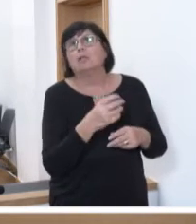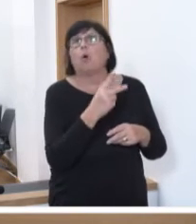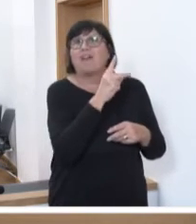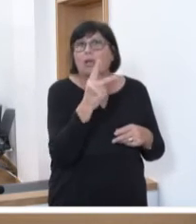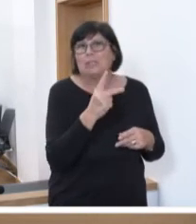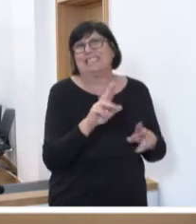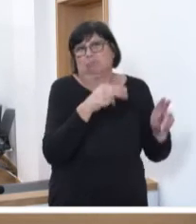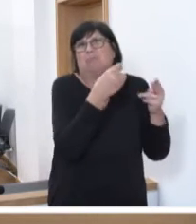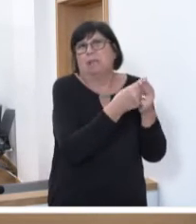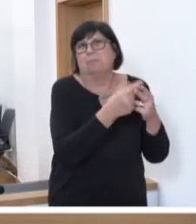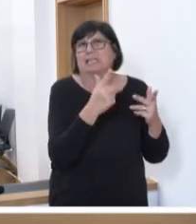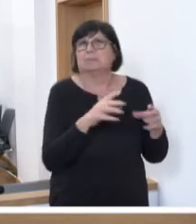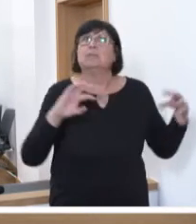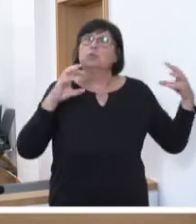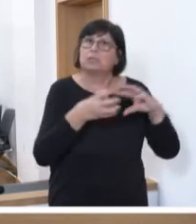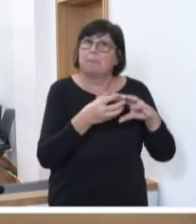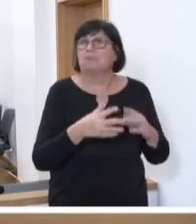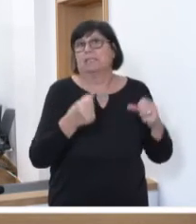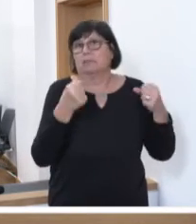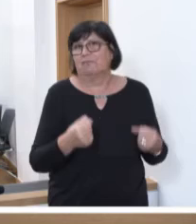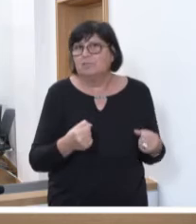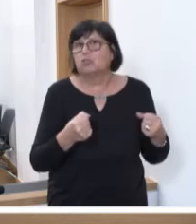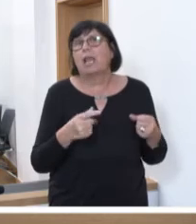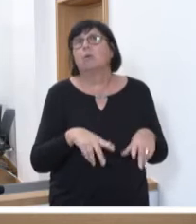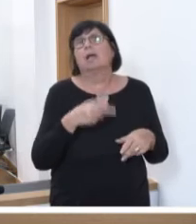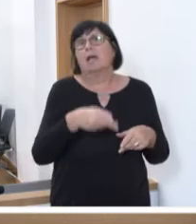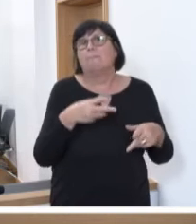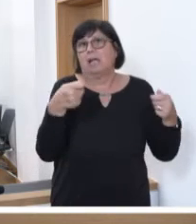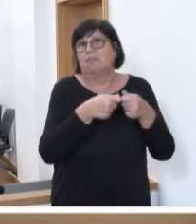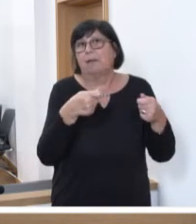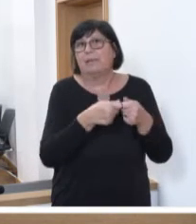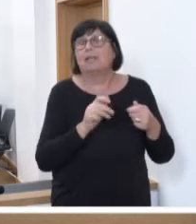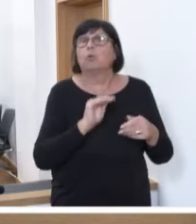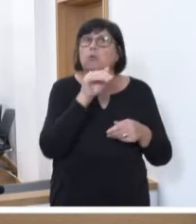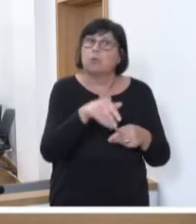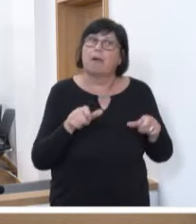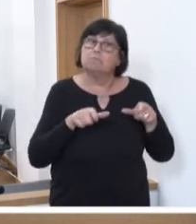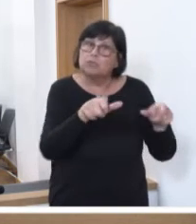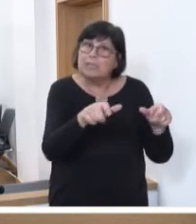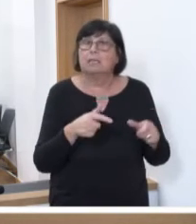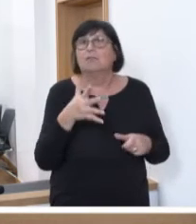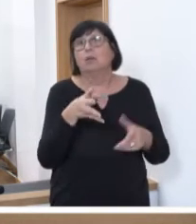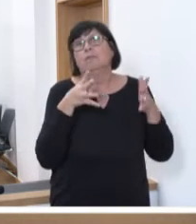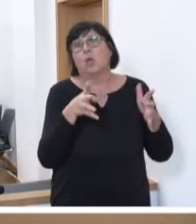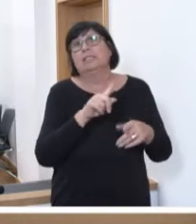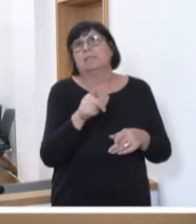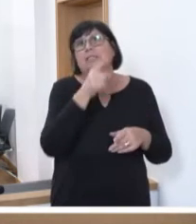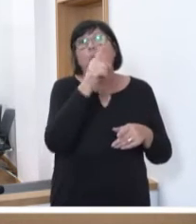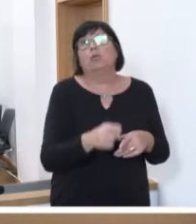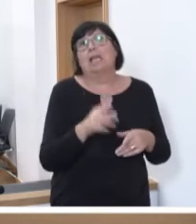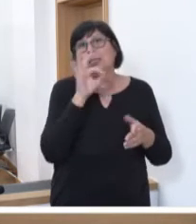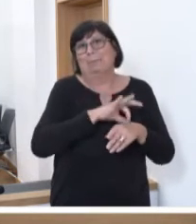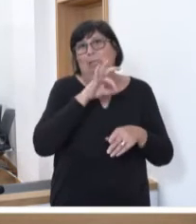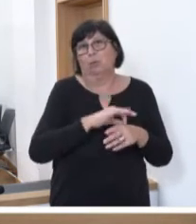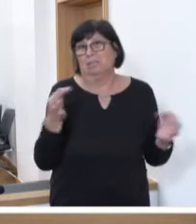erforderlich. Zusammenfassend lässt sich feststellen, dass eine Bahnverbindung über bestehende Trassen eine Fahrzeit von 95 bis 100 Minuten bedeutet.